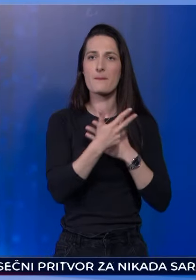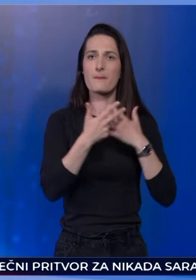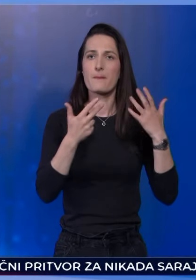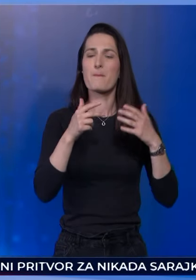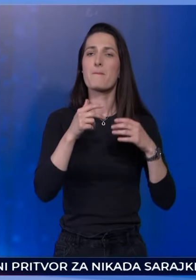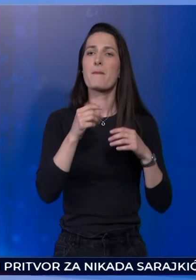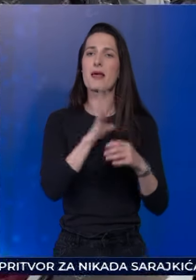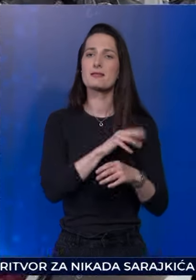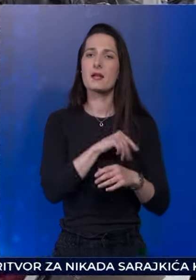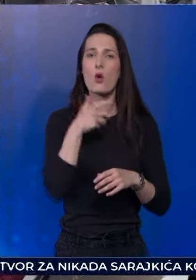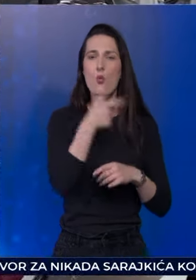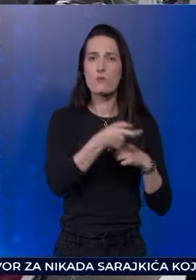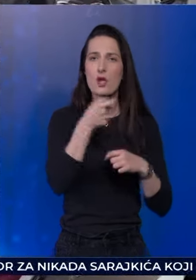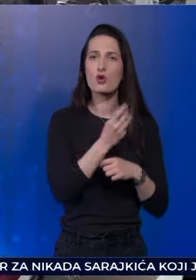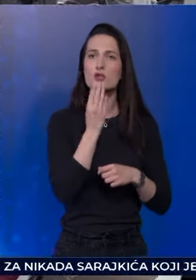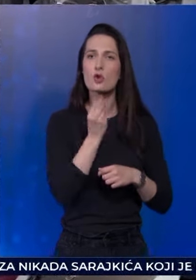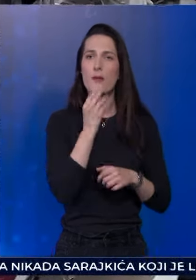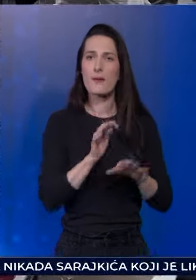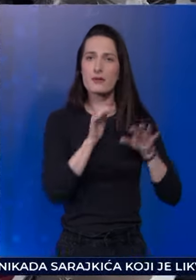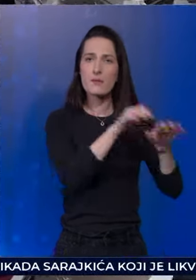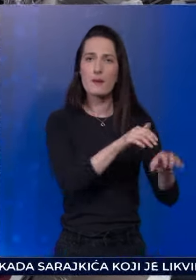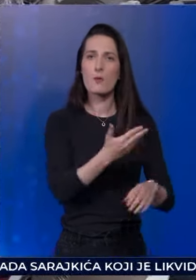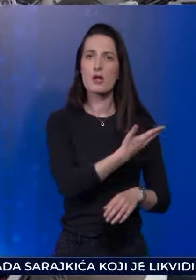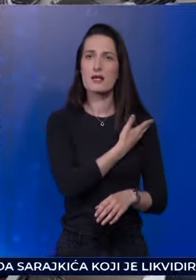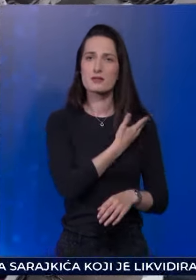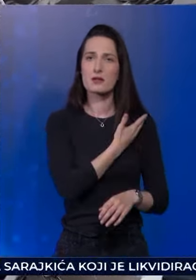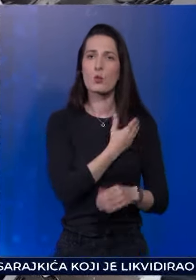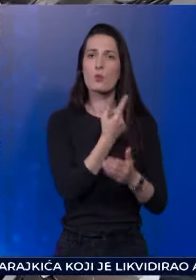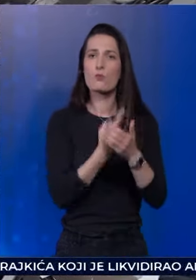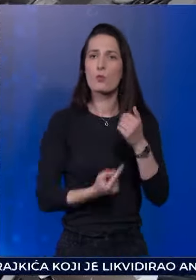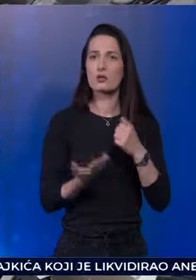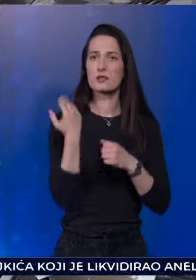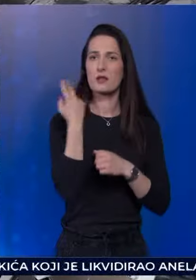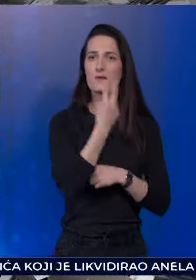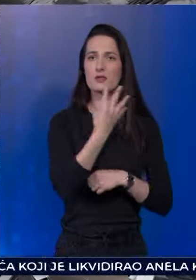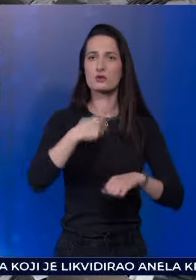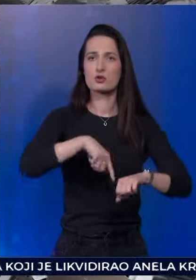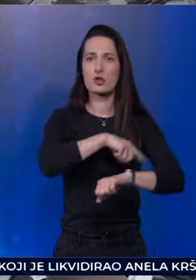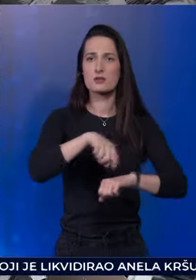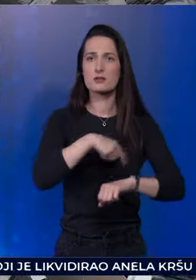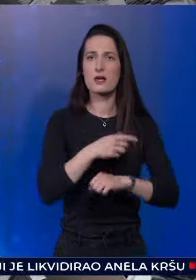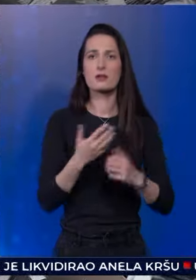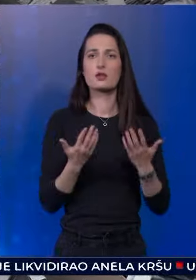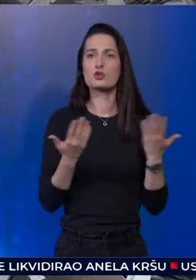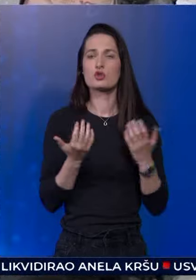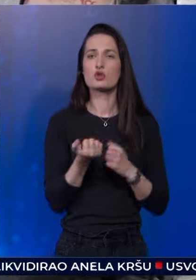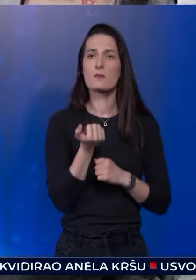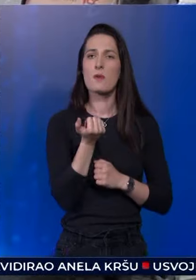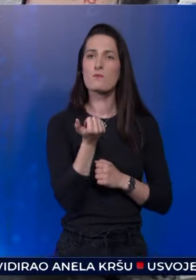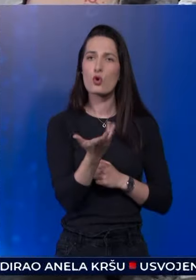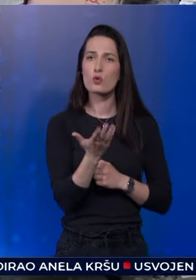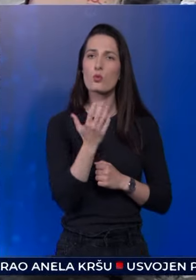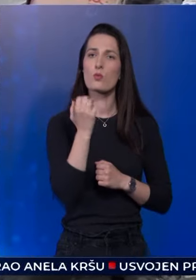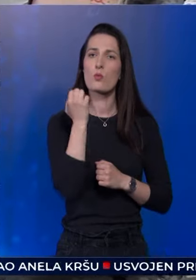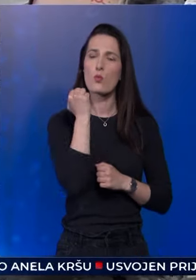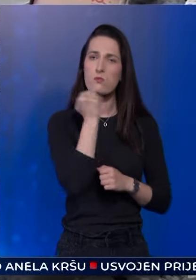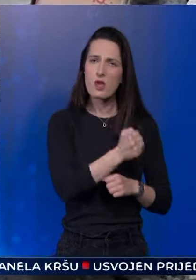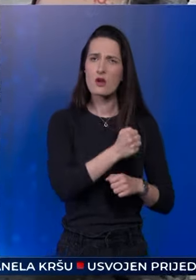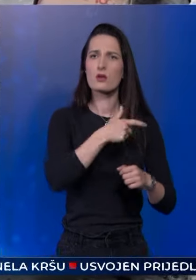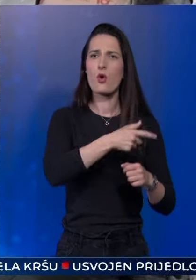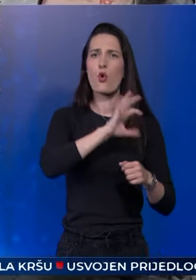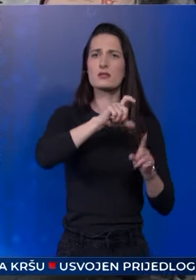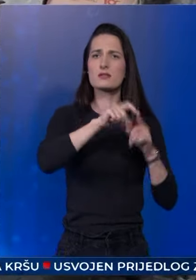38 Palestinaca ubijeno je u izraelskim napadima na pojas Gaze u posljednja 24 sata, čime je broj ubijenih od